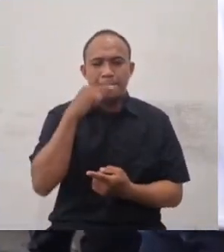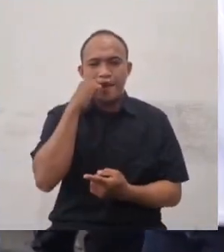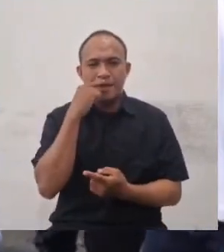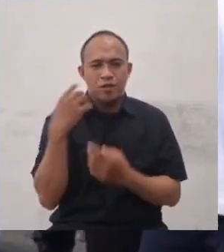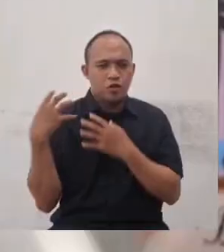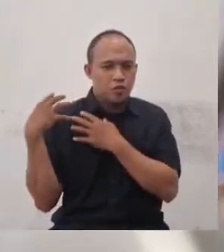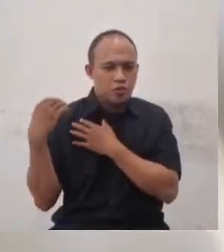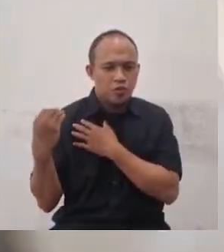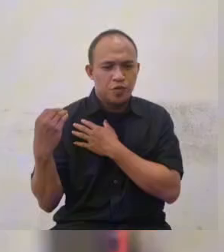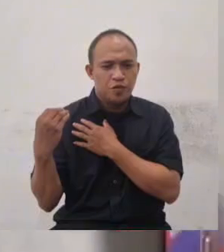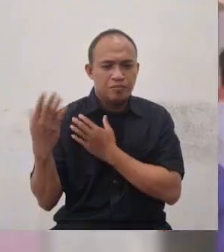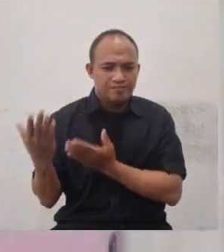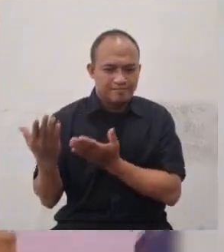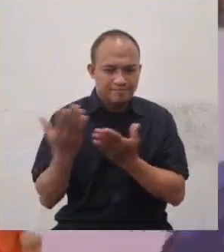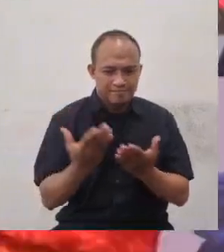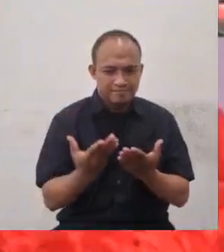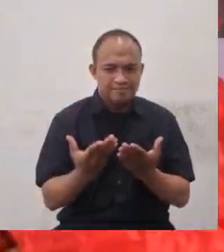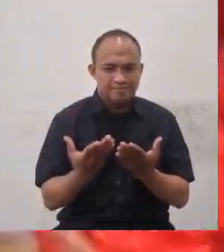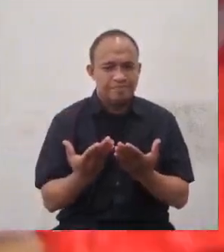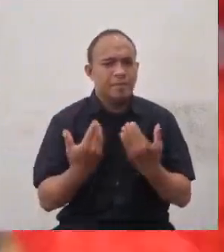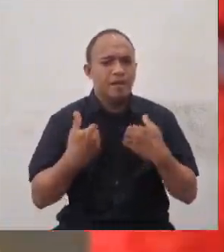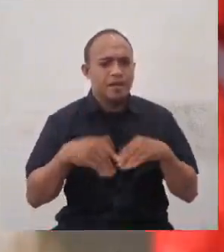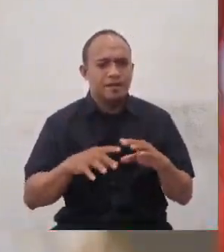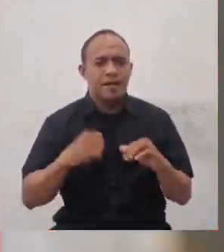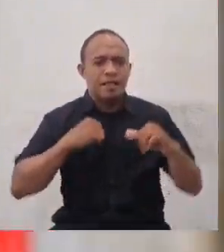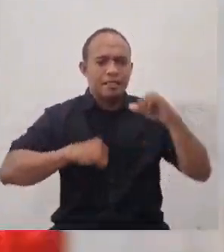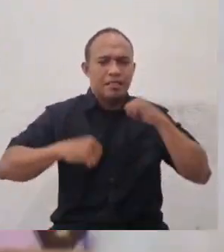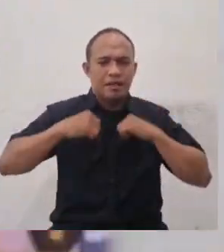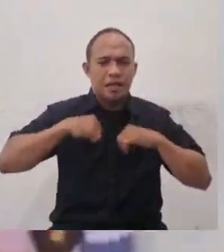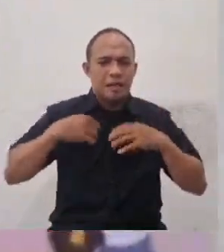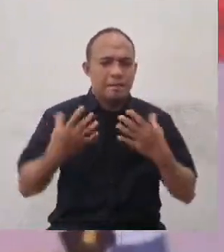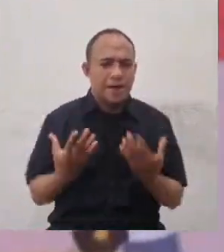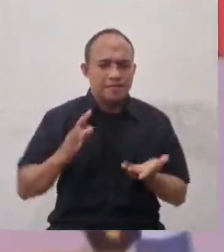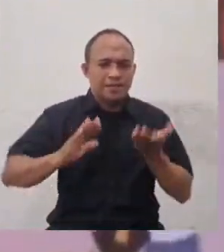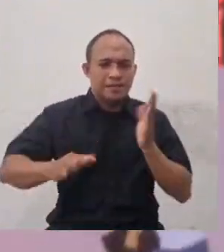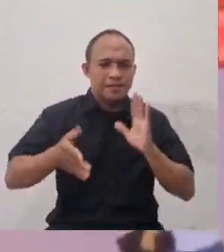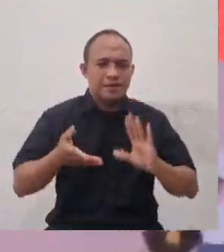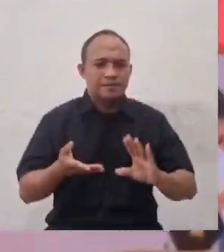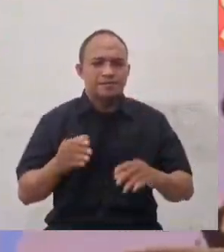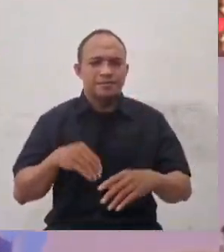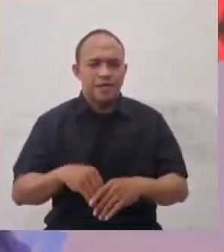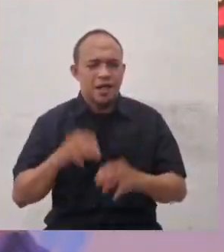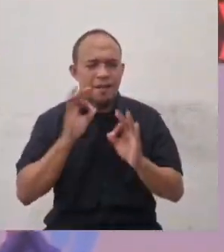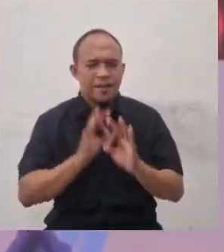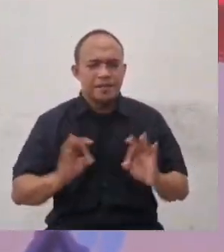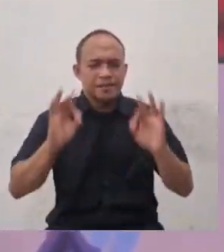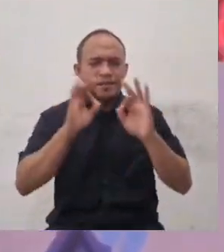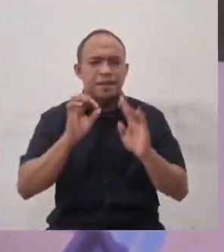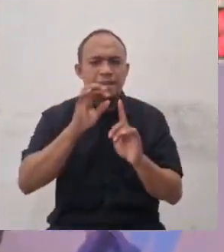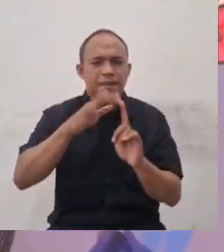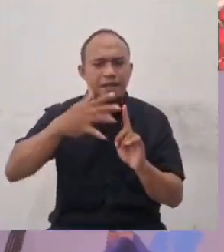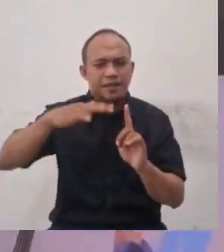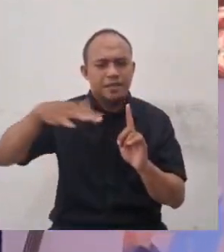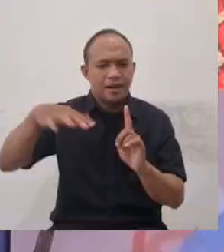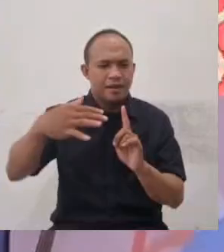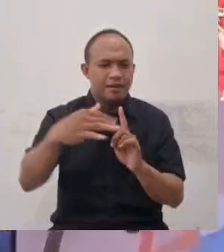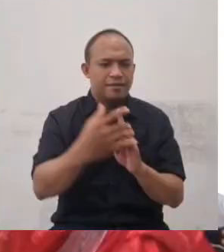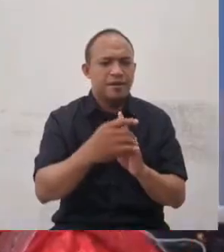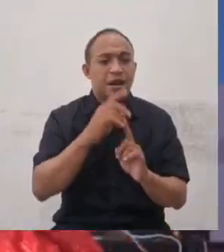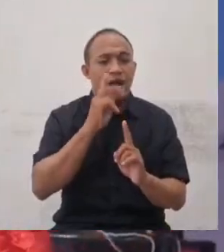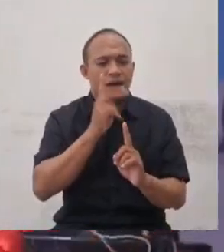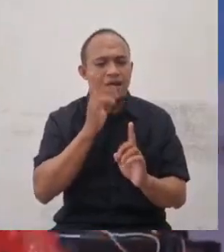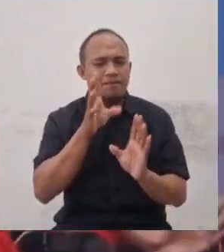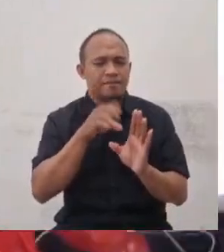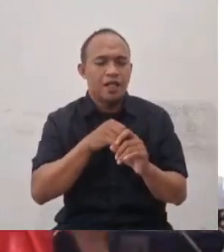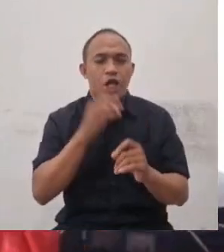Pejabat Gubernur Gorontalo Rudi Salahuddin memimpin kegiatan Coastal Cleanup atau aksi bersih pantai di